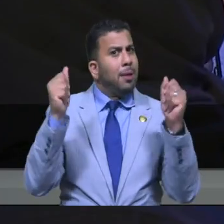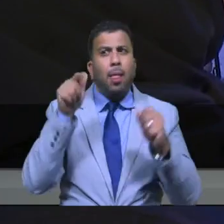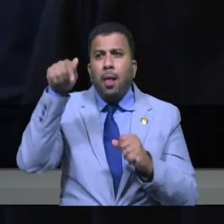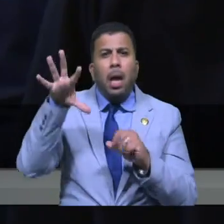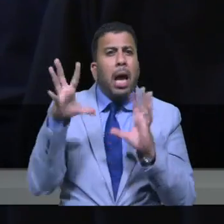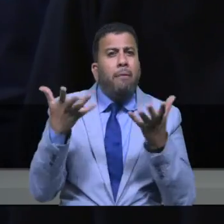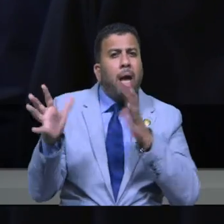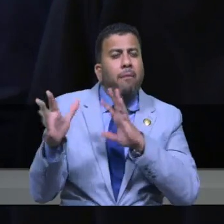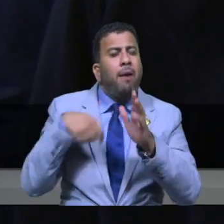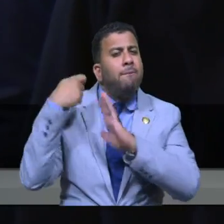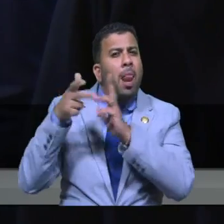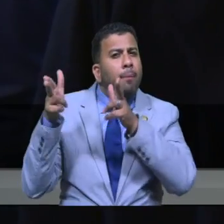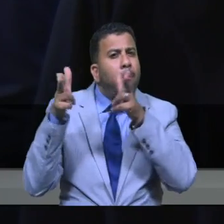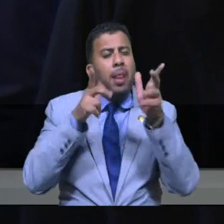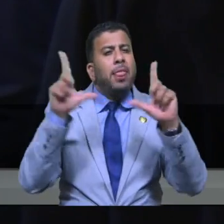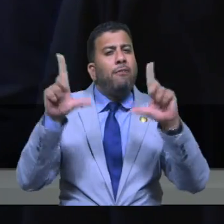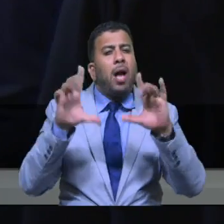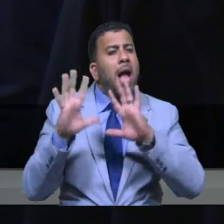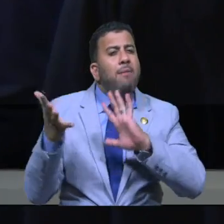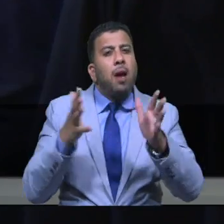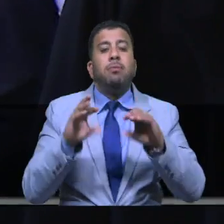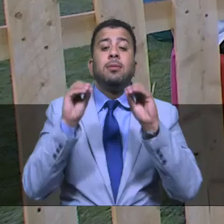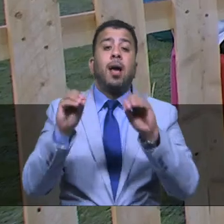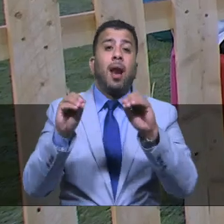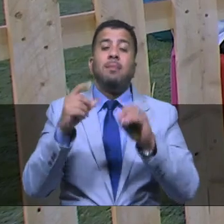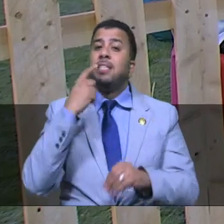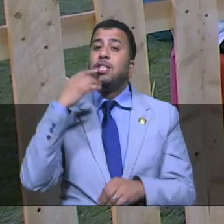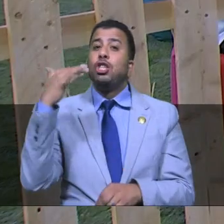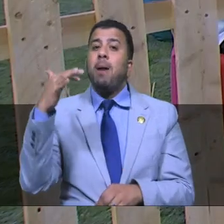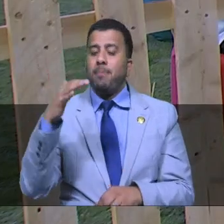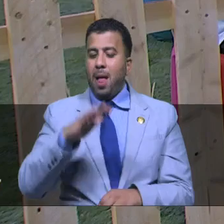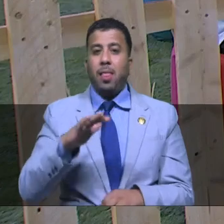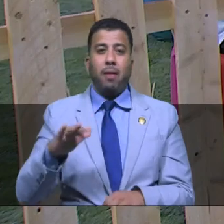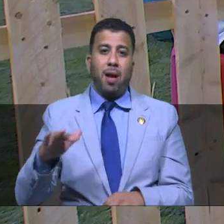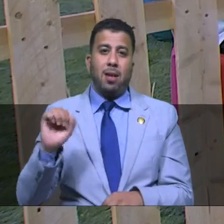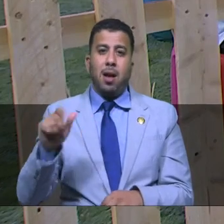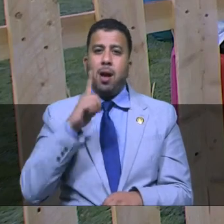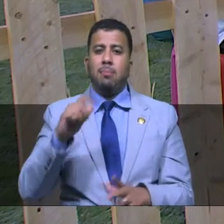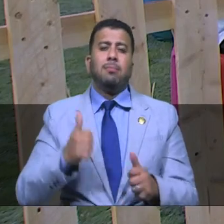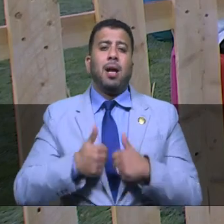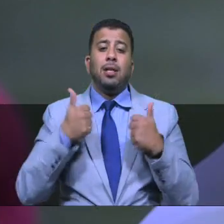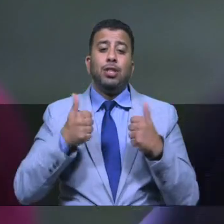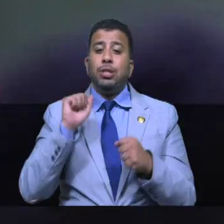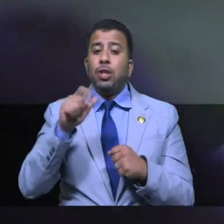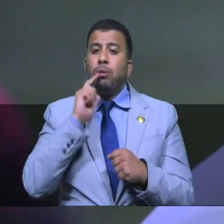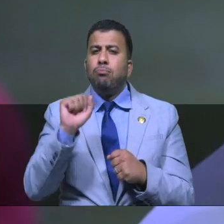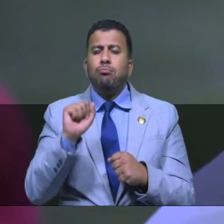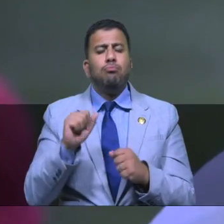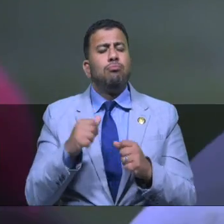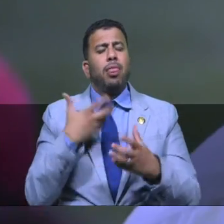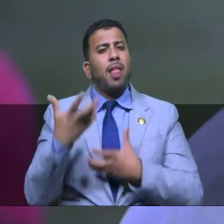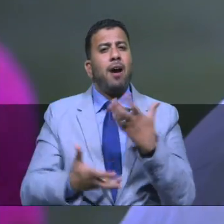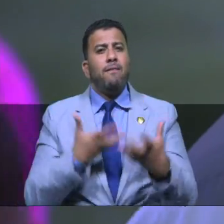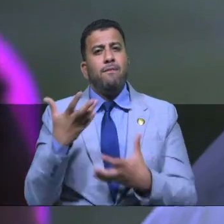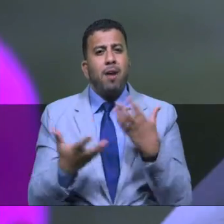المستخدمة في السينما والتلفزيون، لا سيما بين الشباب والأطفال الذين عاشوا مجموعة من التجارب